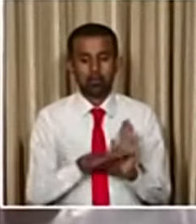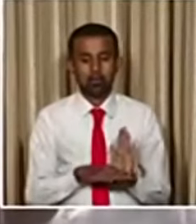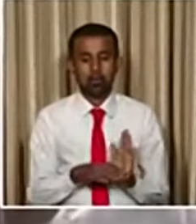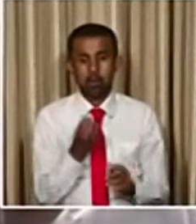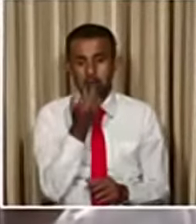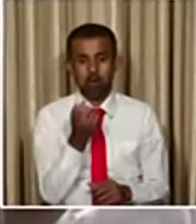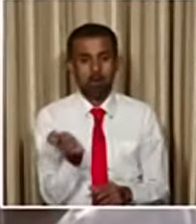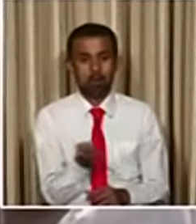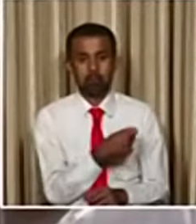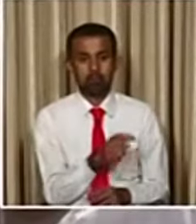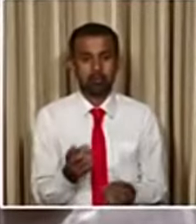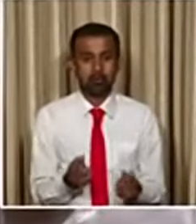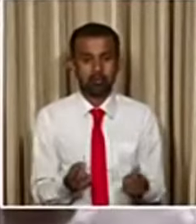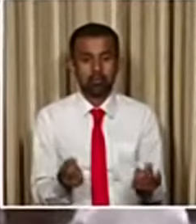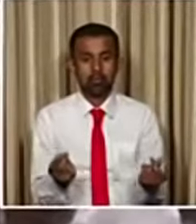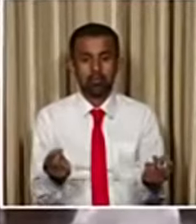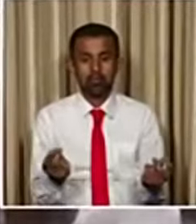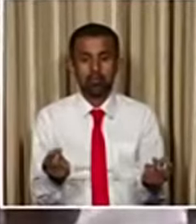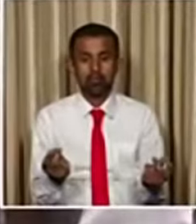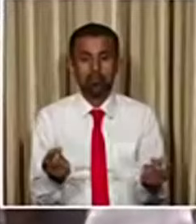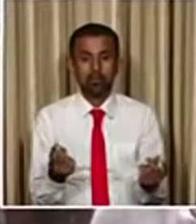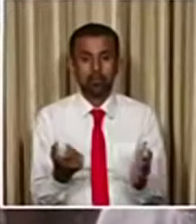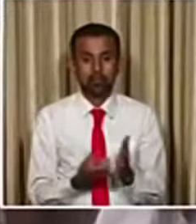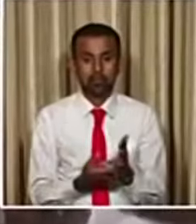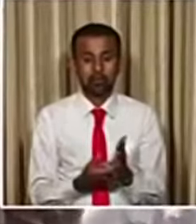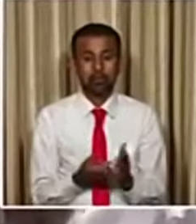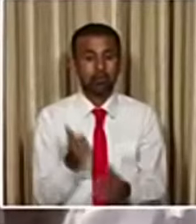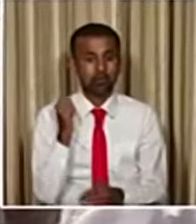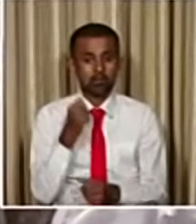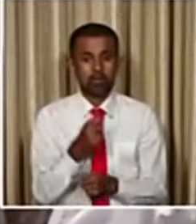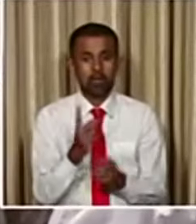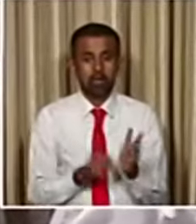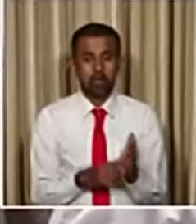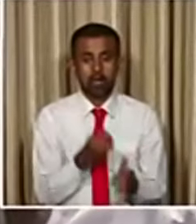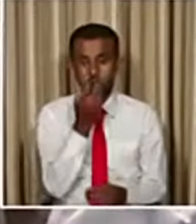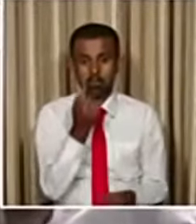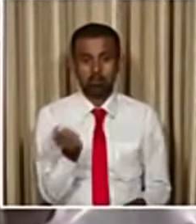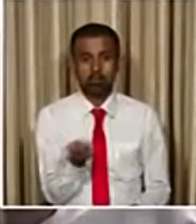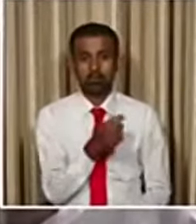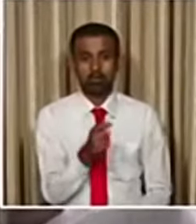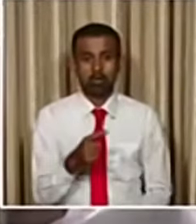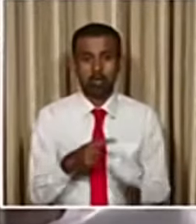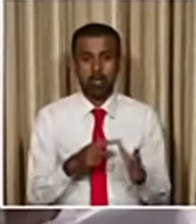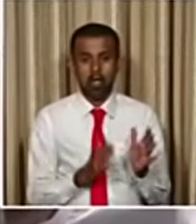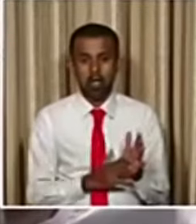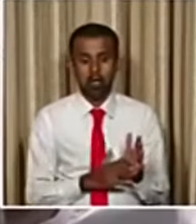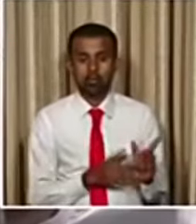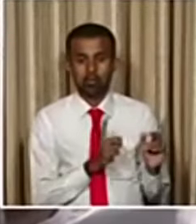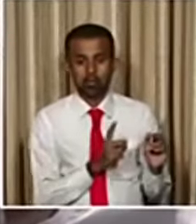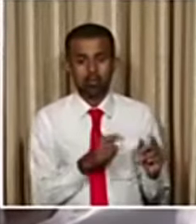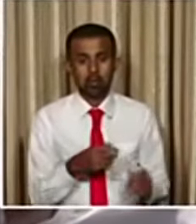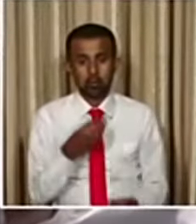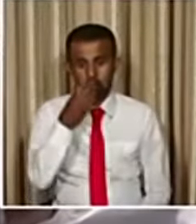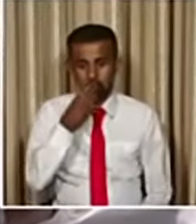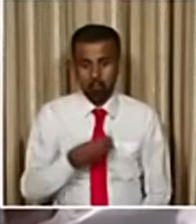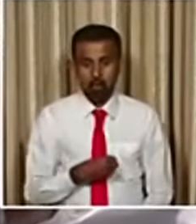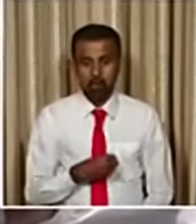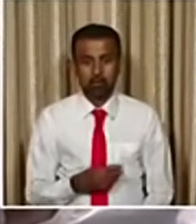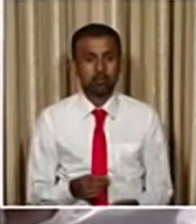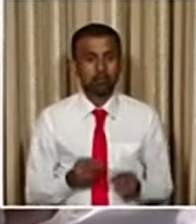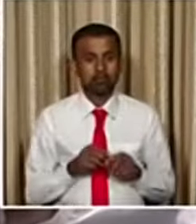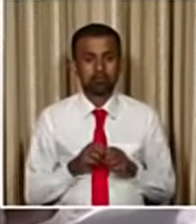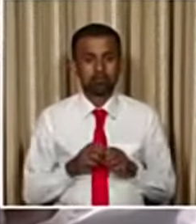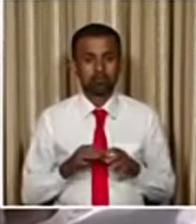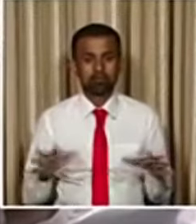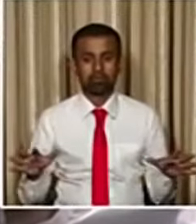පළාතේ බැඩ්මින්ටන් ක්‍රීඩාව ඉතාමත් වේගෙන් දියුණු වෙනවා. රමේෂ් පදින නැමැත්තම දැන් එදා ගාල්ලට සීමා වෙච්ච බැඩ්මින්ටන් ක්‍රීඩාව, අම්බලංගරට සීමා වෙච්ච බැඩ්මින්ටන් ක්‍රීඩාව ද මාතරත් ඉතාමත්